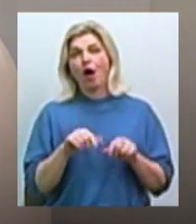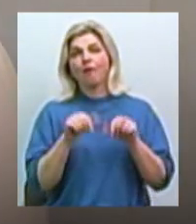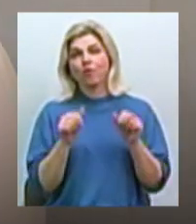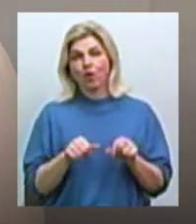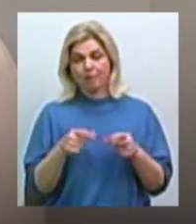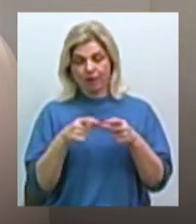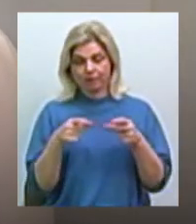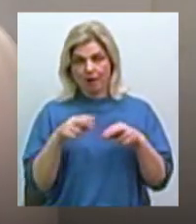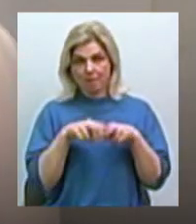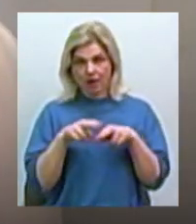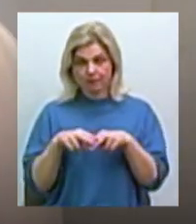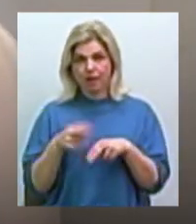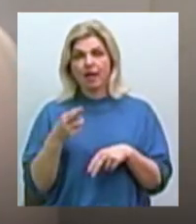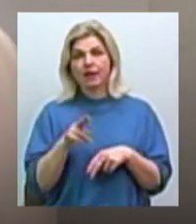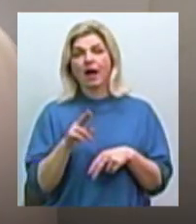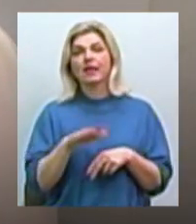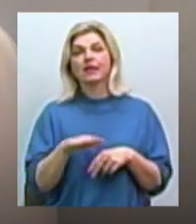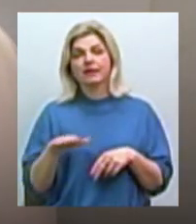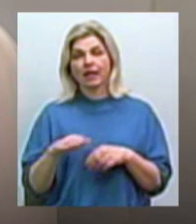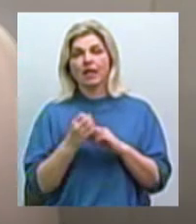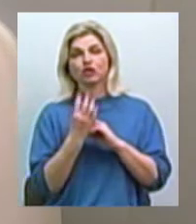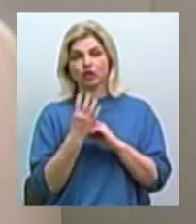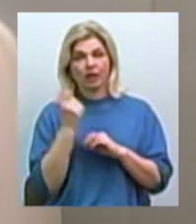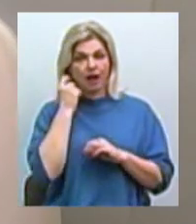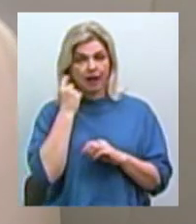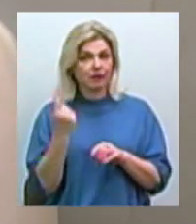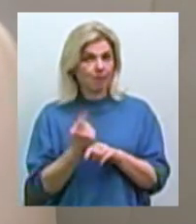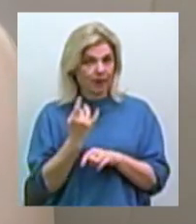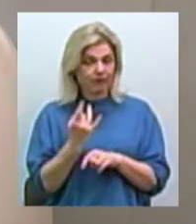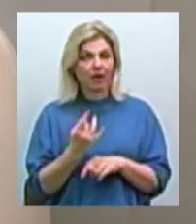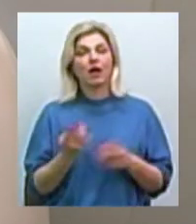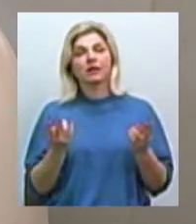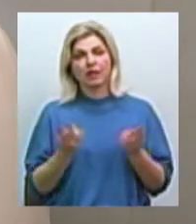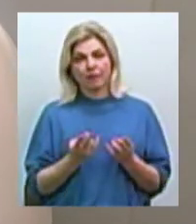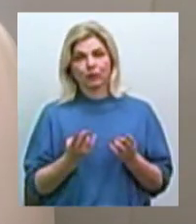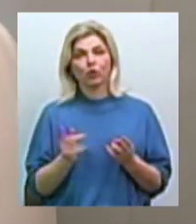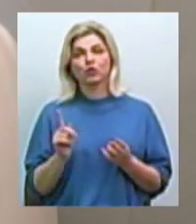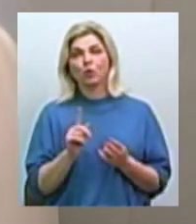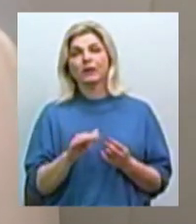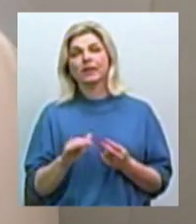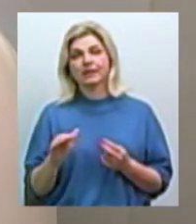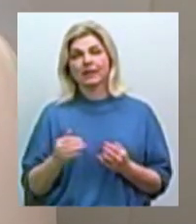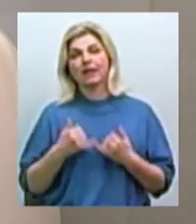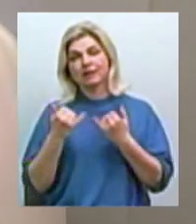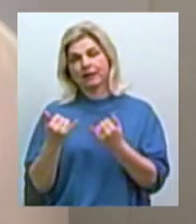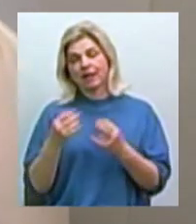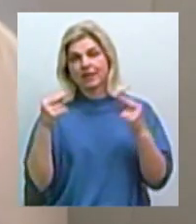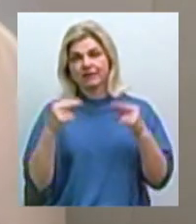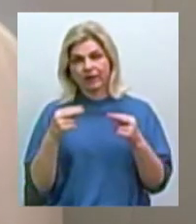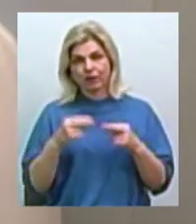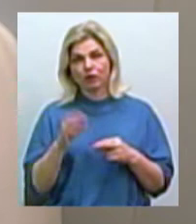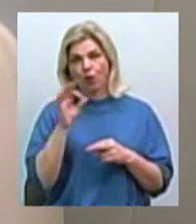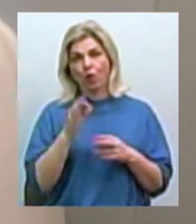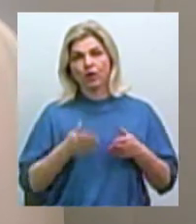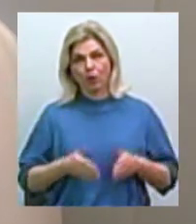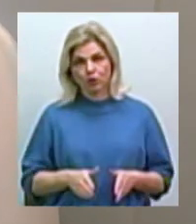для дитини вперше 14 років, потрібно, щоб дитина надала свідоцтво про